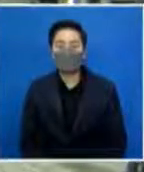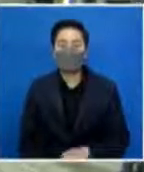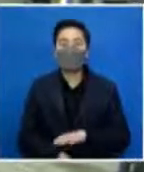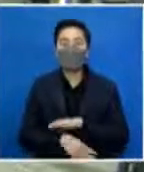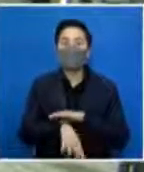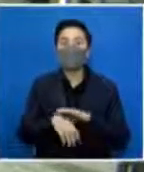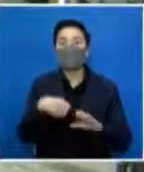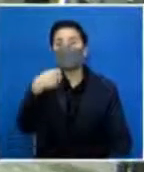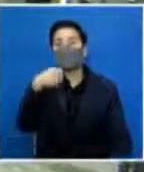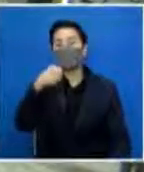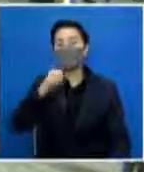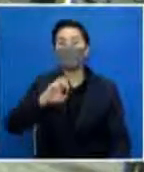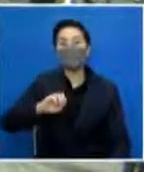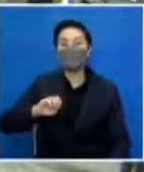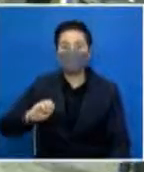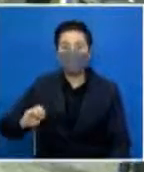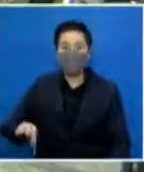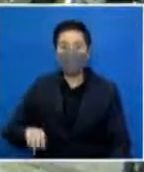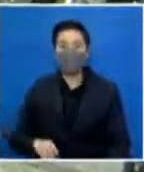และหลัก10